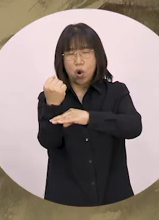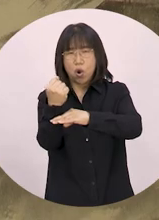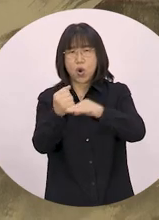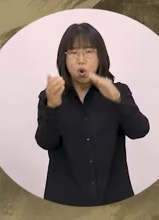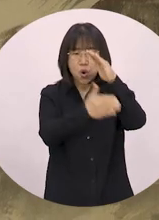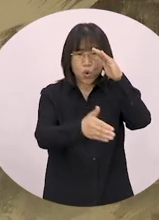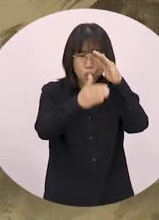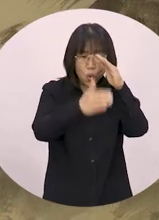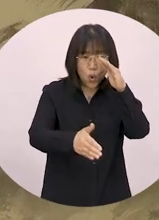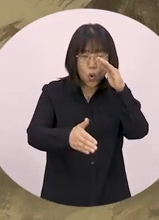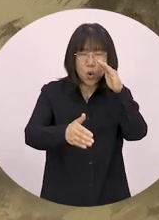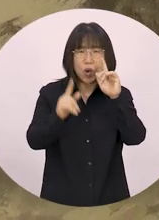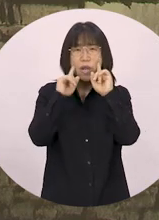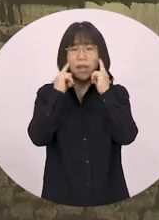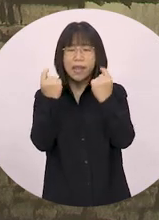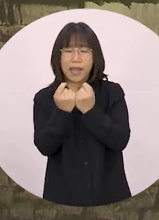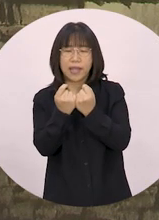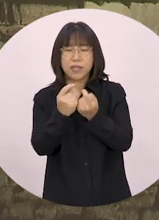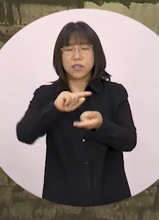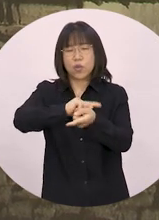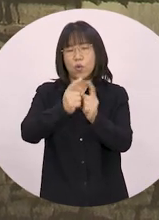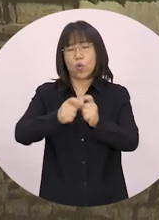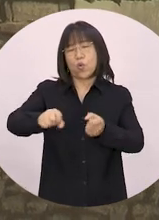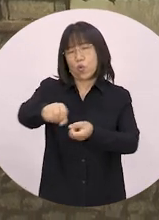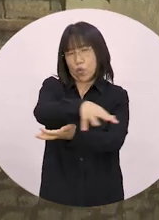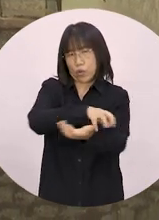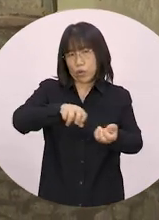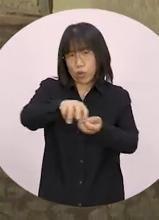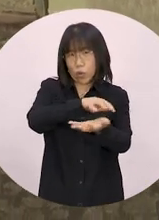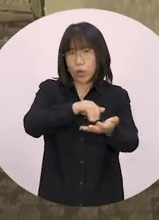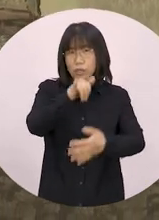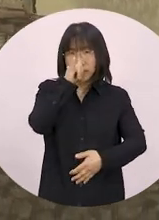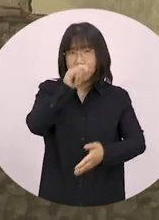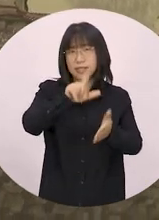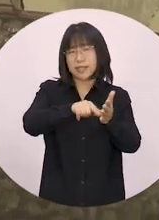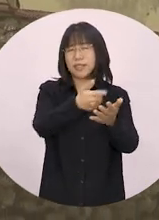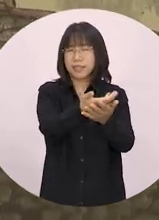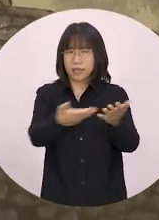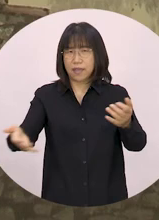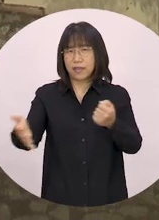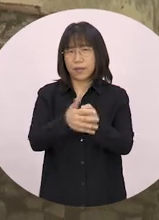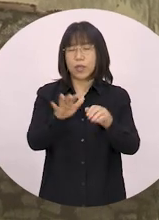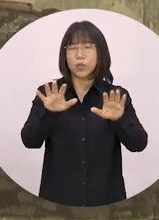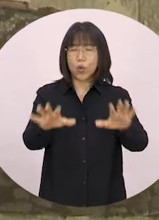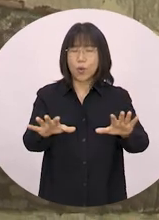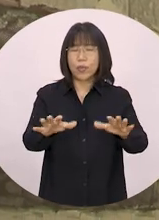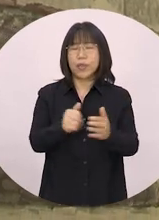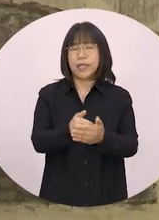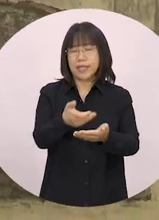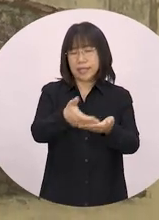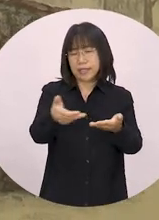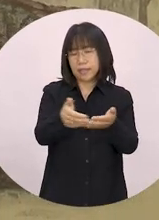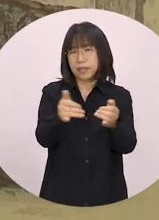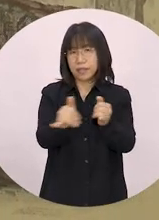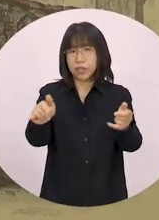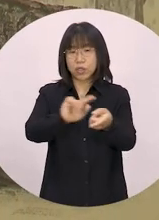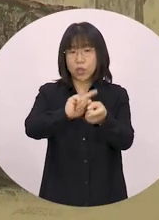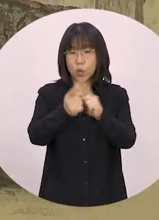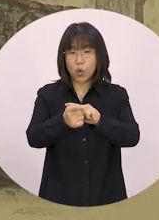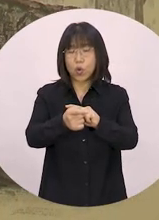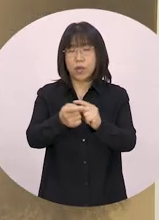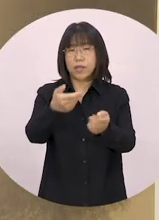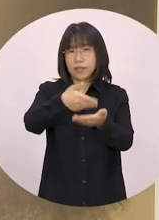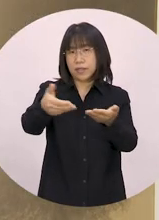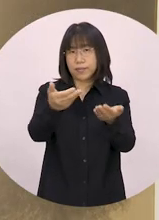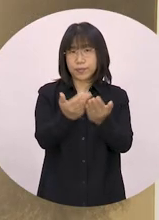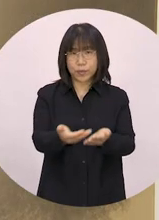것과 사적인 것에 혼용된 사회입니다. 이번 한국, 대만, 중국의 수묵 작가들이 펼치는